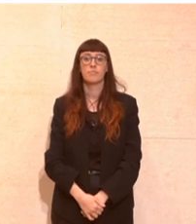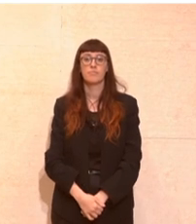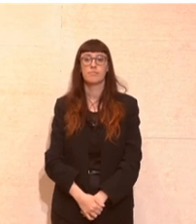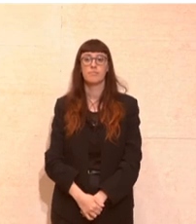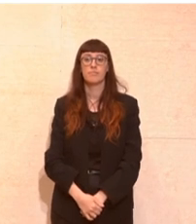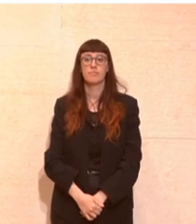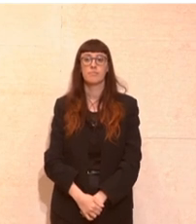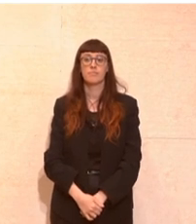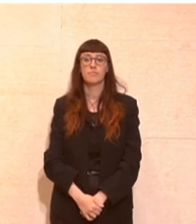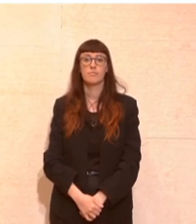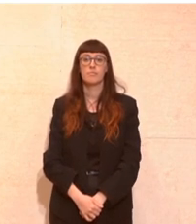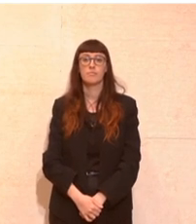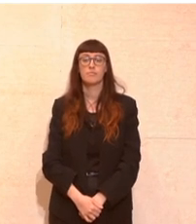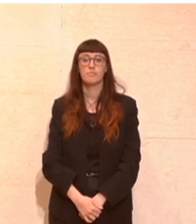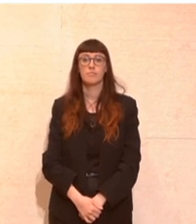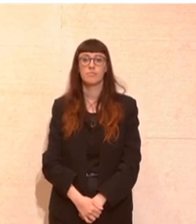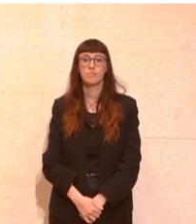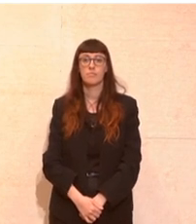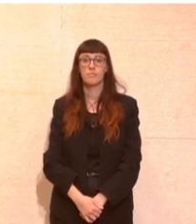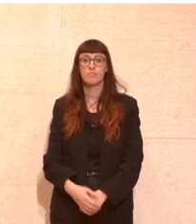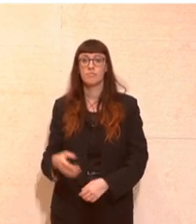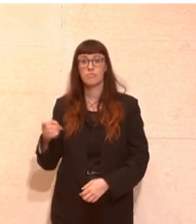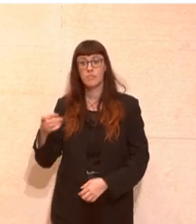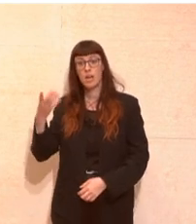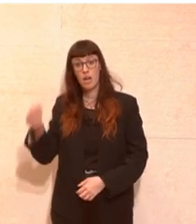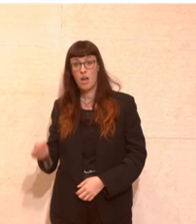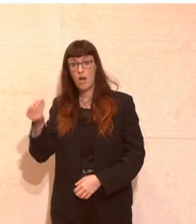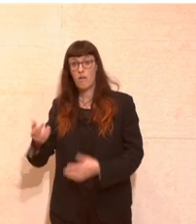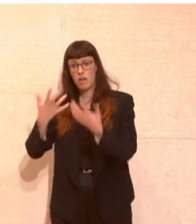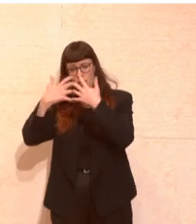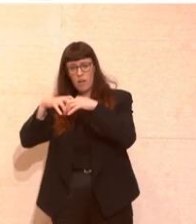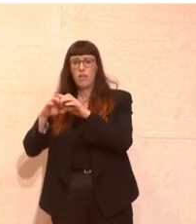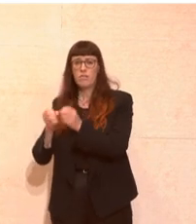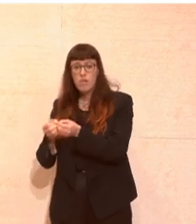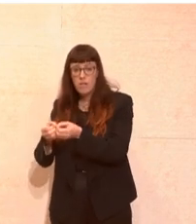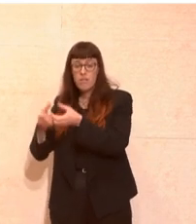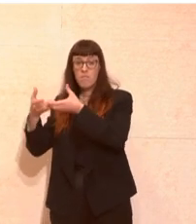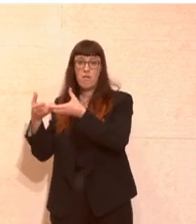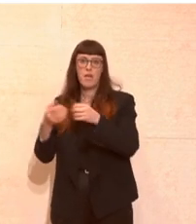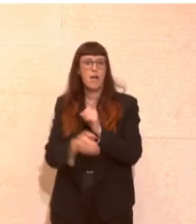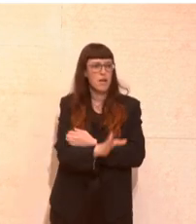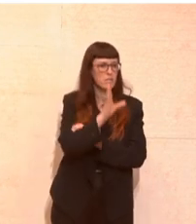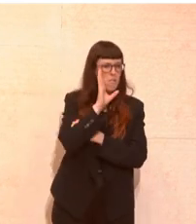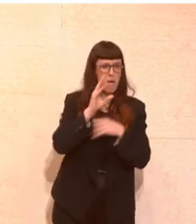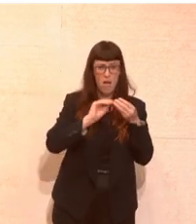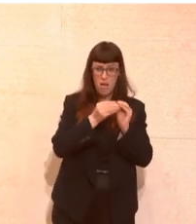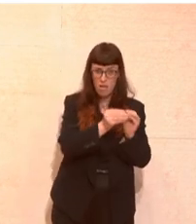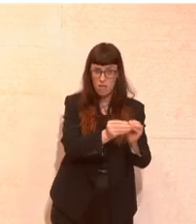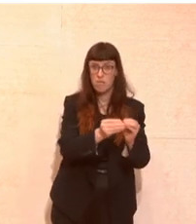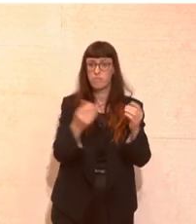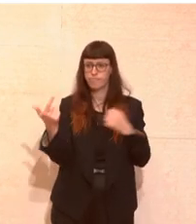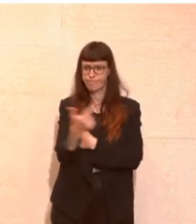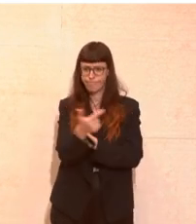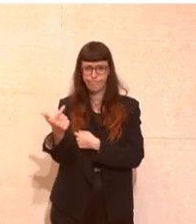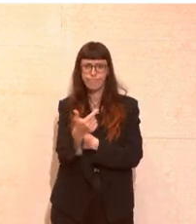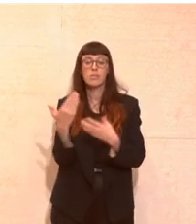que si les enfants avaient un trouble du neurodéveloppement et un trouble du sommeil, ben, ça impacte impacte sur tout un tas de paramètres